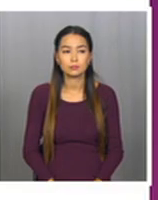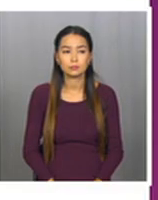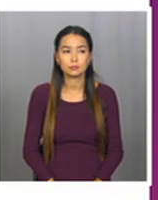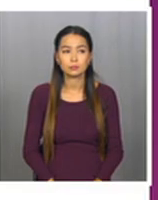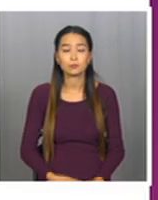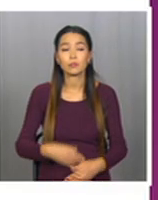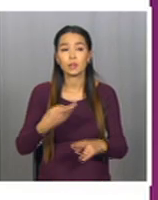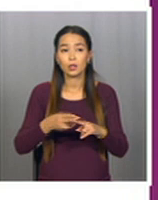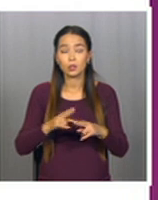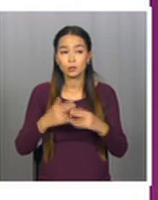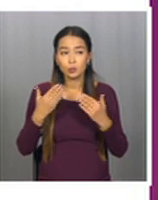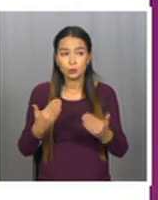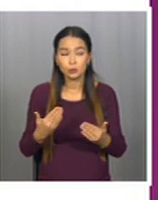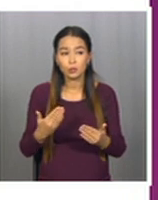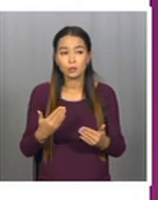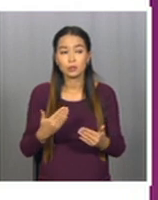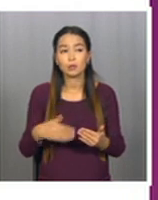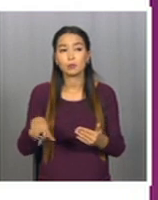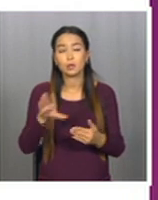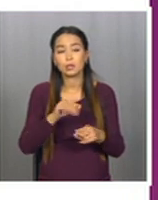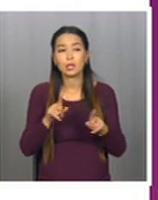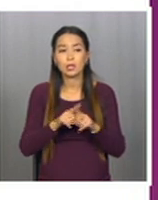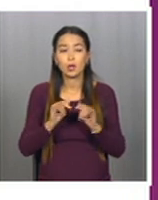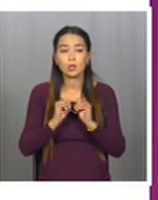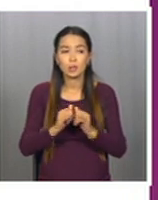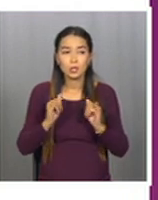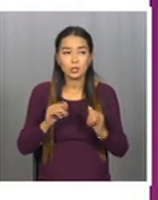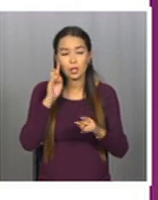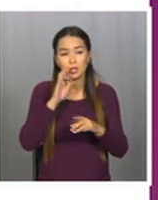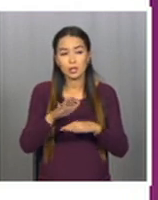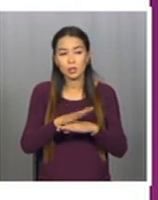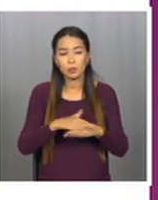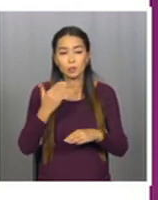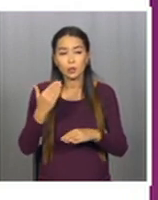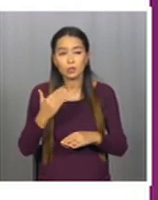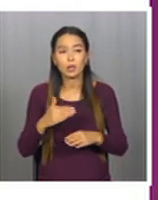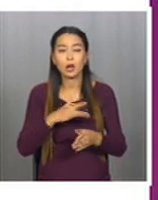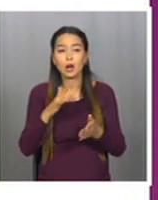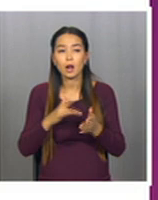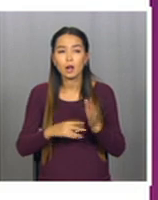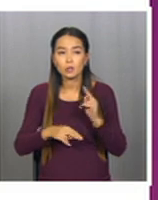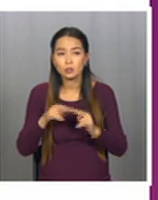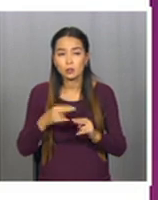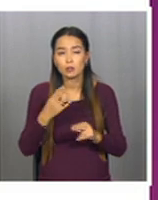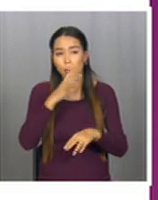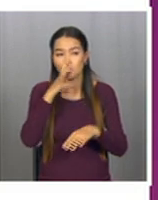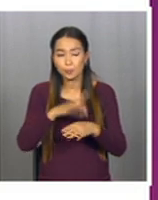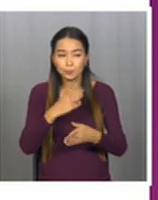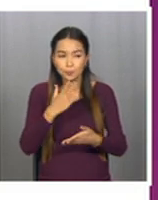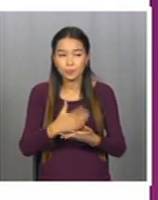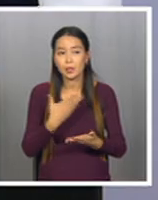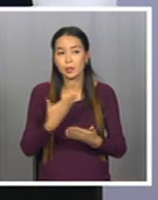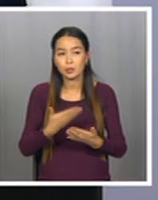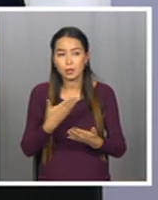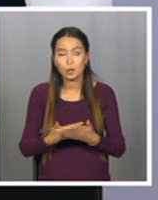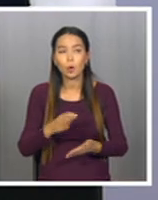Сонымен қала мәдениеттерінің дамуын олардың қалалардың гүлденуінен байқаймыз. Мысалы,